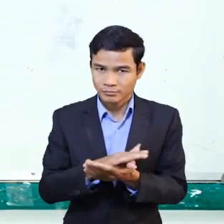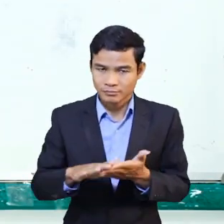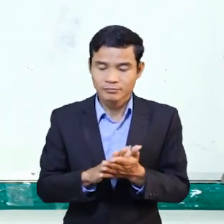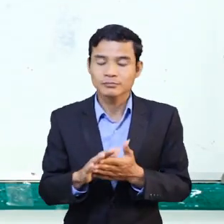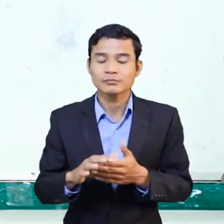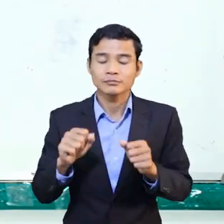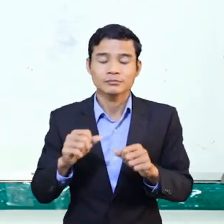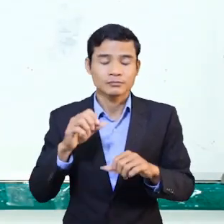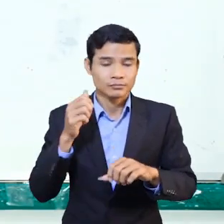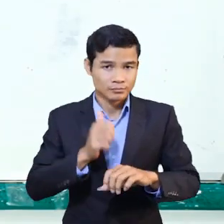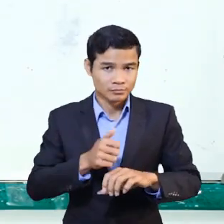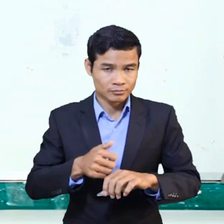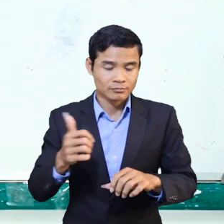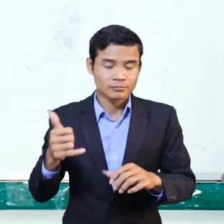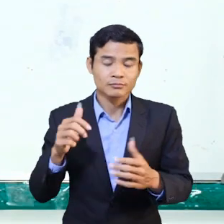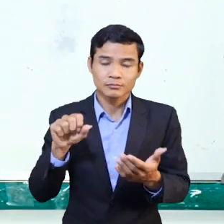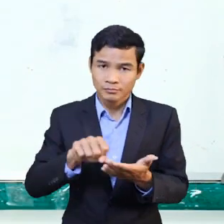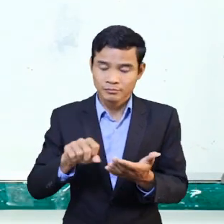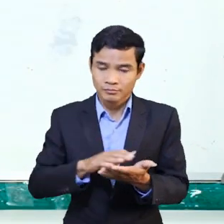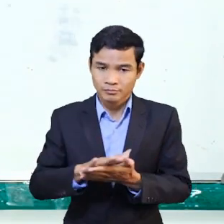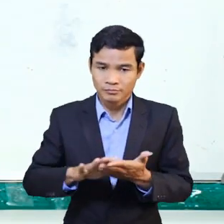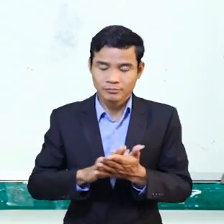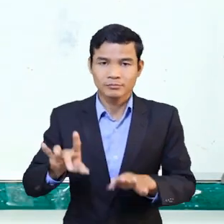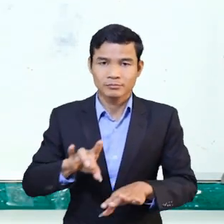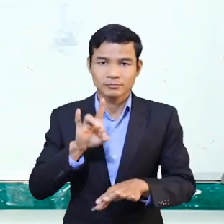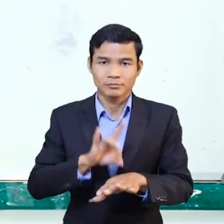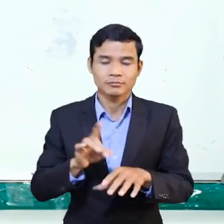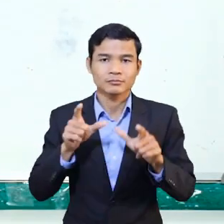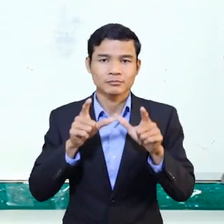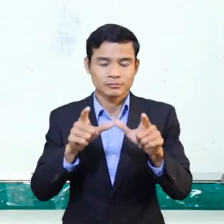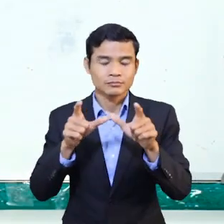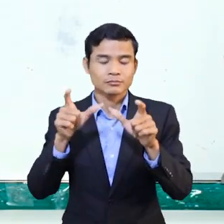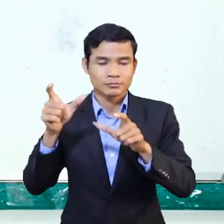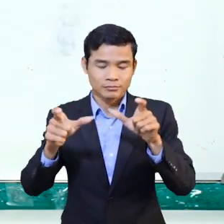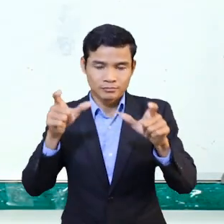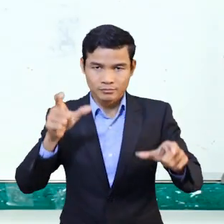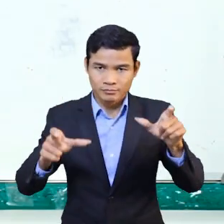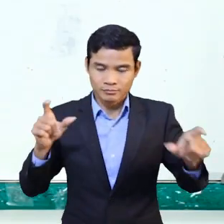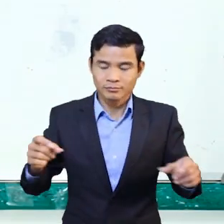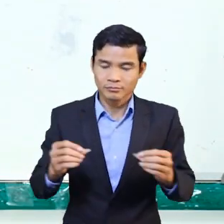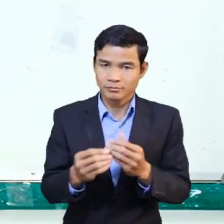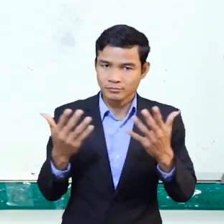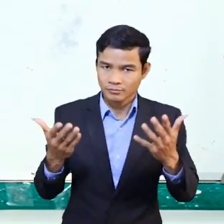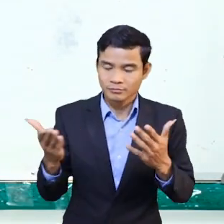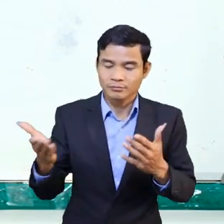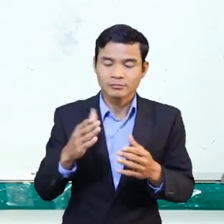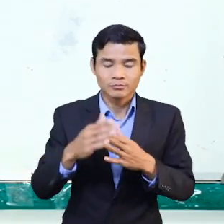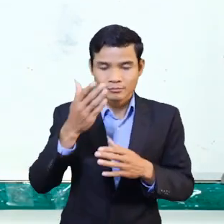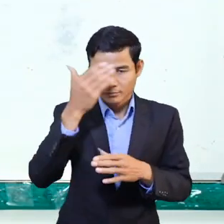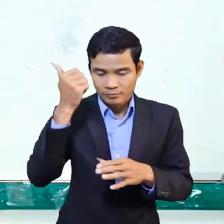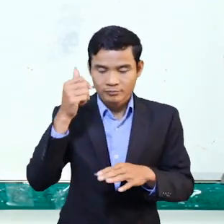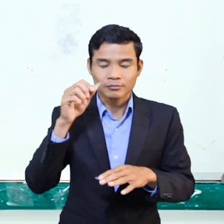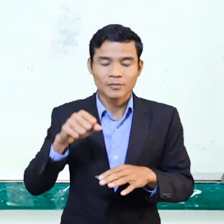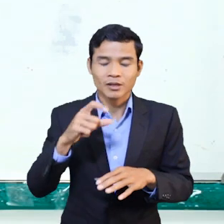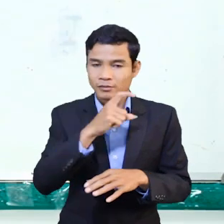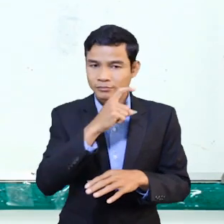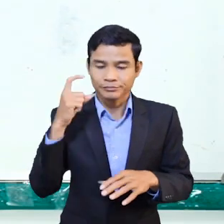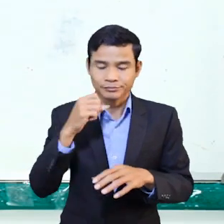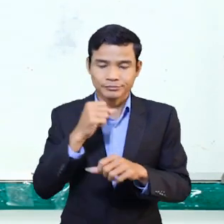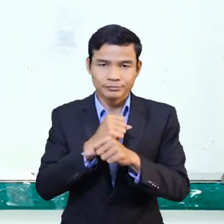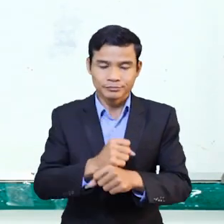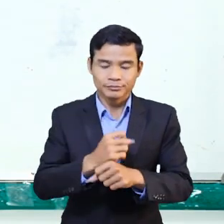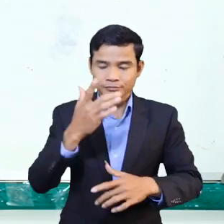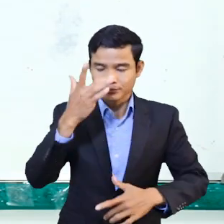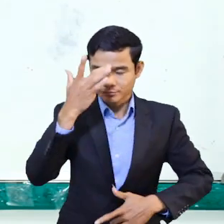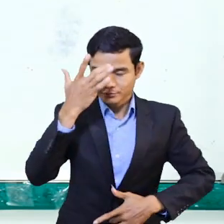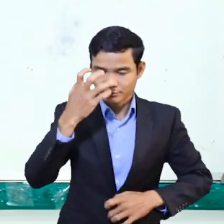cốt. Rứa có chè nè con. Chà, hai bê con tư ti cần lại nạ đầy miền bình đồ chán công phêch. Chà, bịa mát đâm bấy ca phía chùm ngư COVID đập